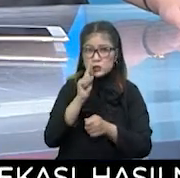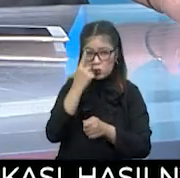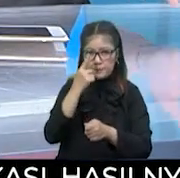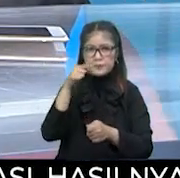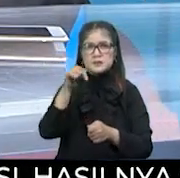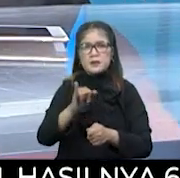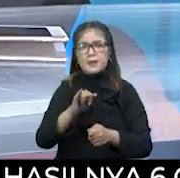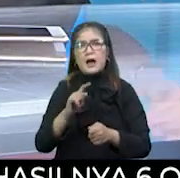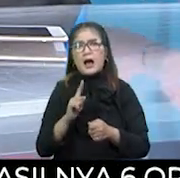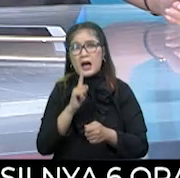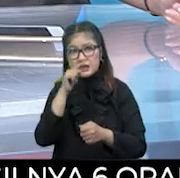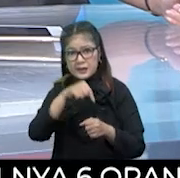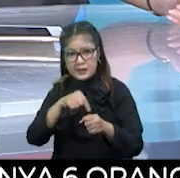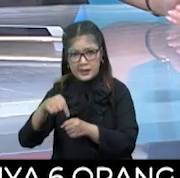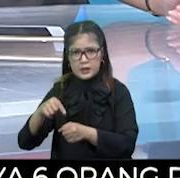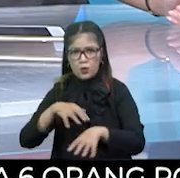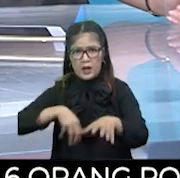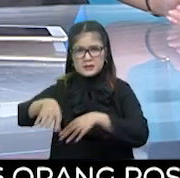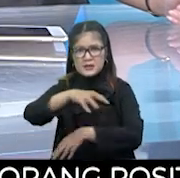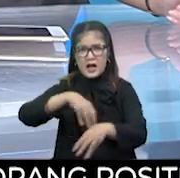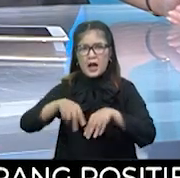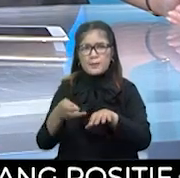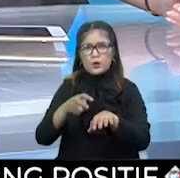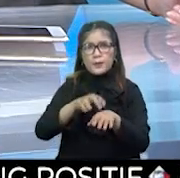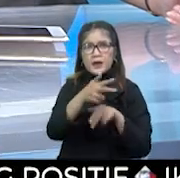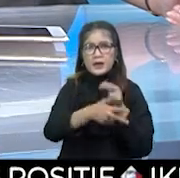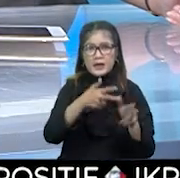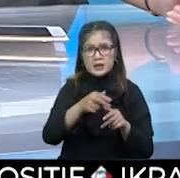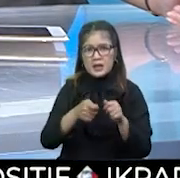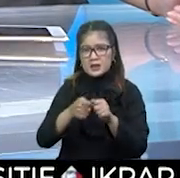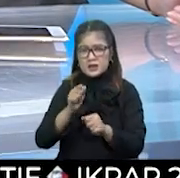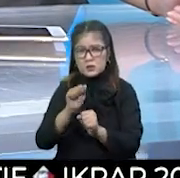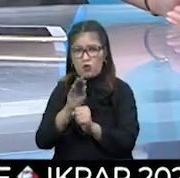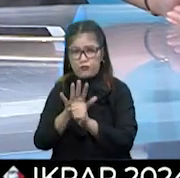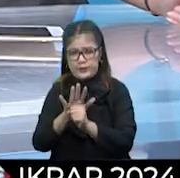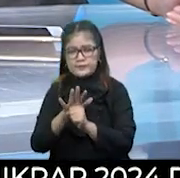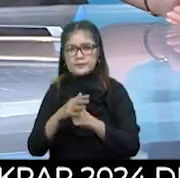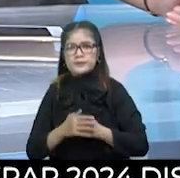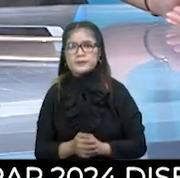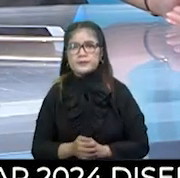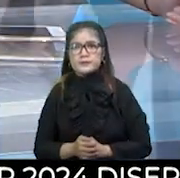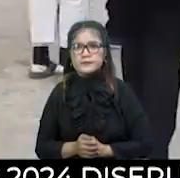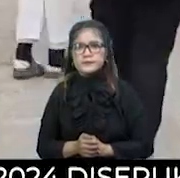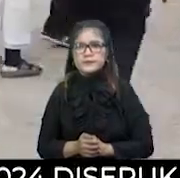kereta. Dari 66 penumpang KRL yang dites COVID-19, 6 diantaranya dinyatakan positif.